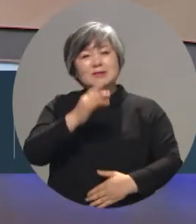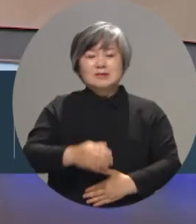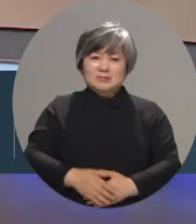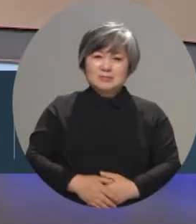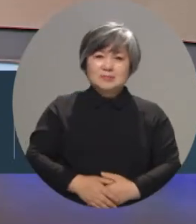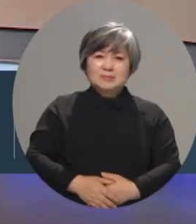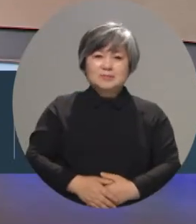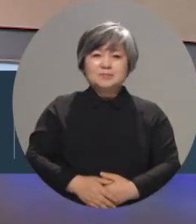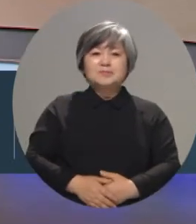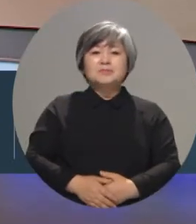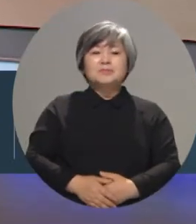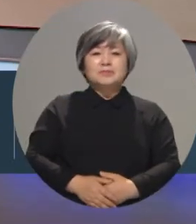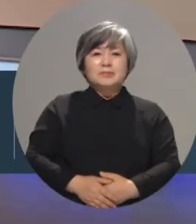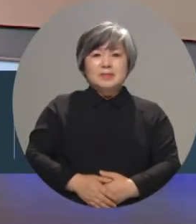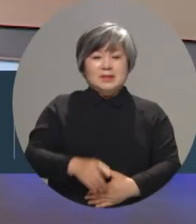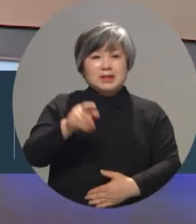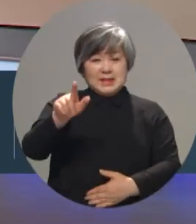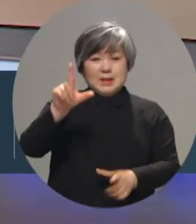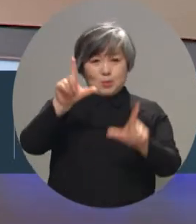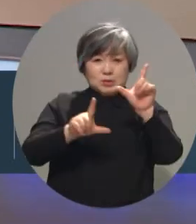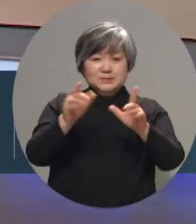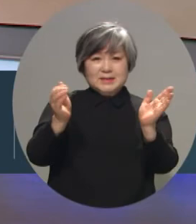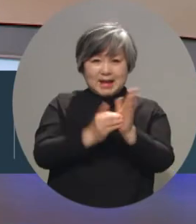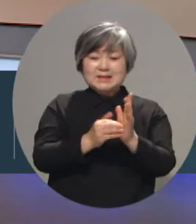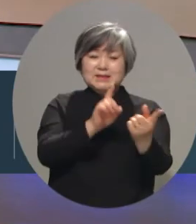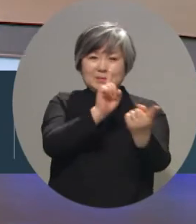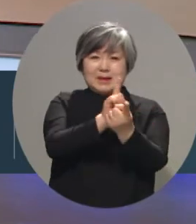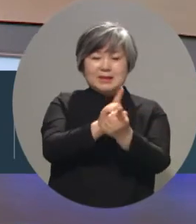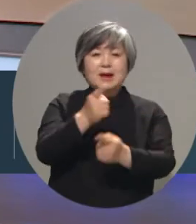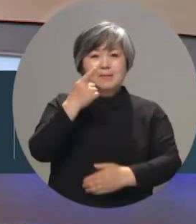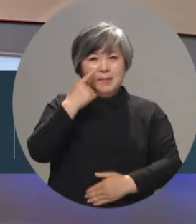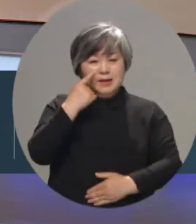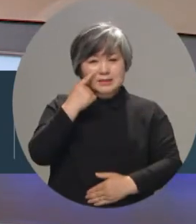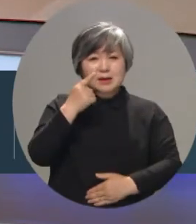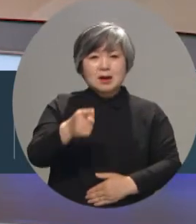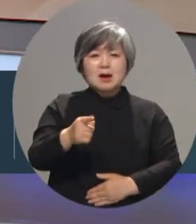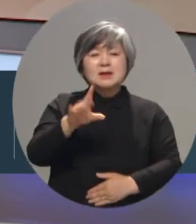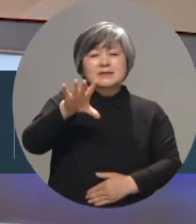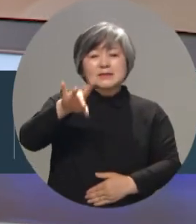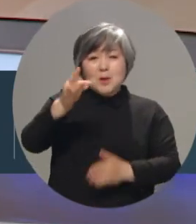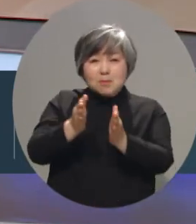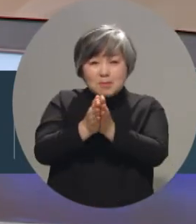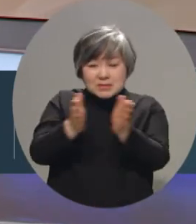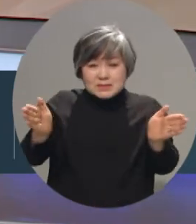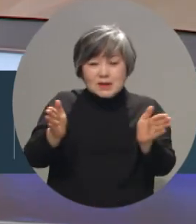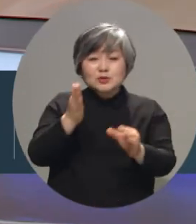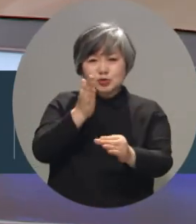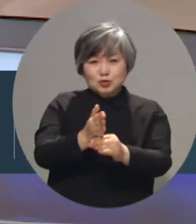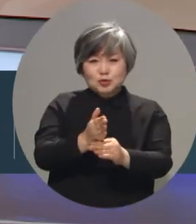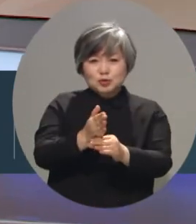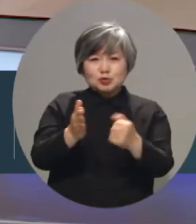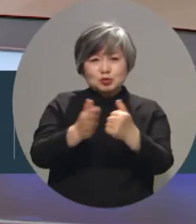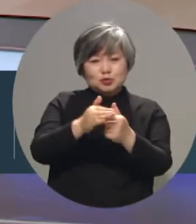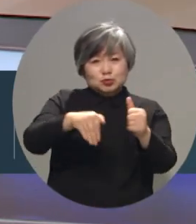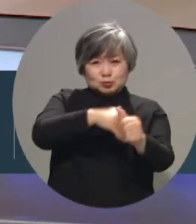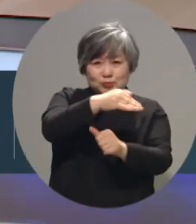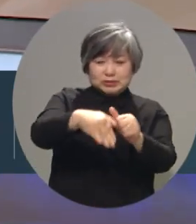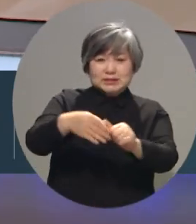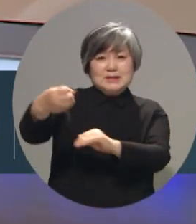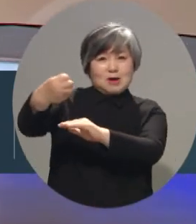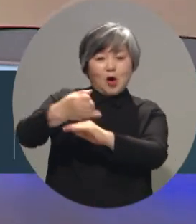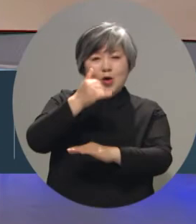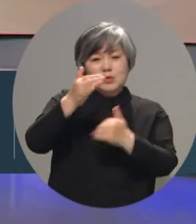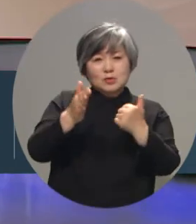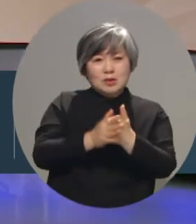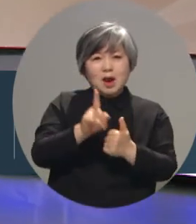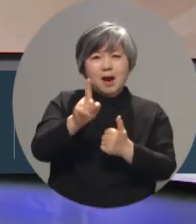네. 네. 자, 개표소 현장 소식까지 이렇게 만나봤습니다. 네. 아직 개표 초반입니다. 네. 네. 긴장된 분위기가 전해지는데요. 네,